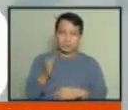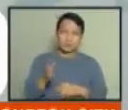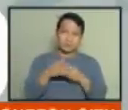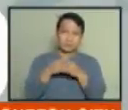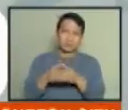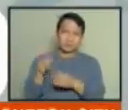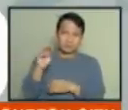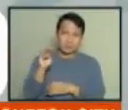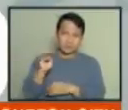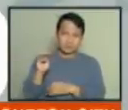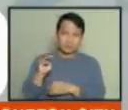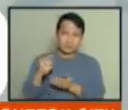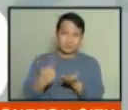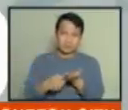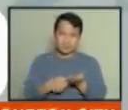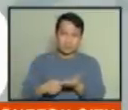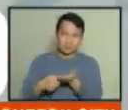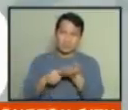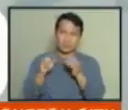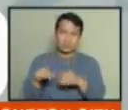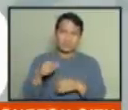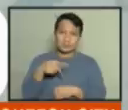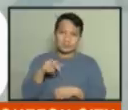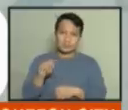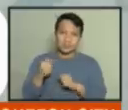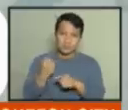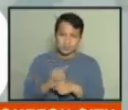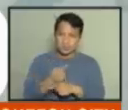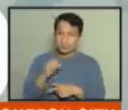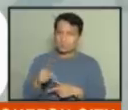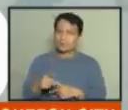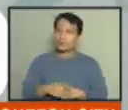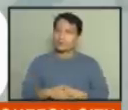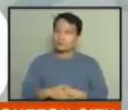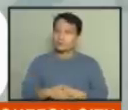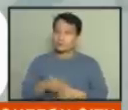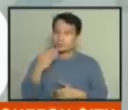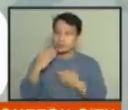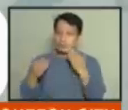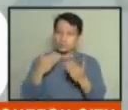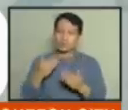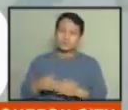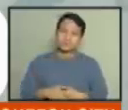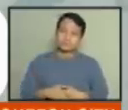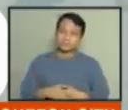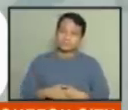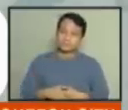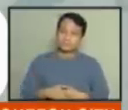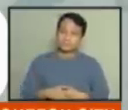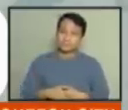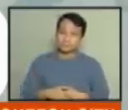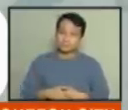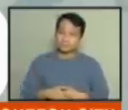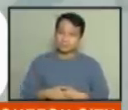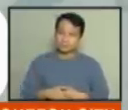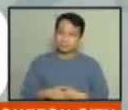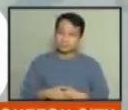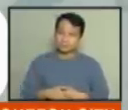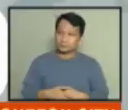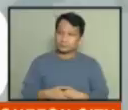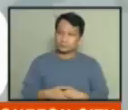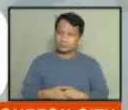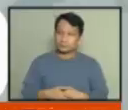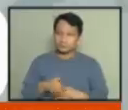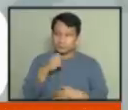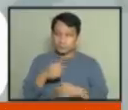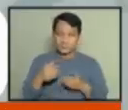kami dyan sa Monday. Makikipagtulungan po tayo sa ating PNP. Ano po? Apo, apo. Salamat po madam. Okay, salamat din po. Sir, kahapon yung kapitbahay